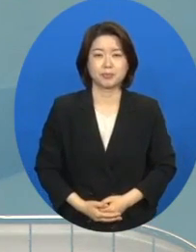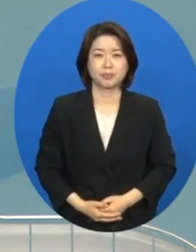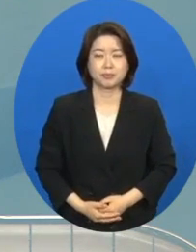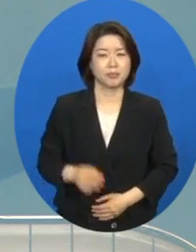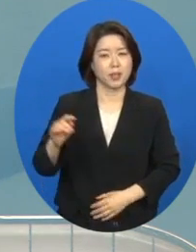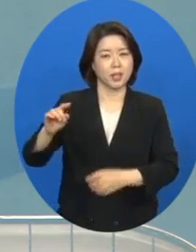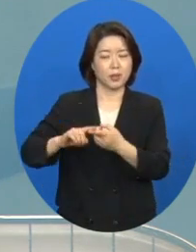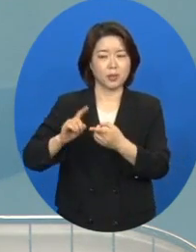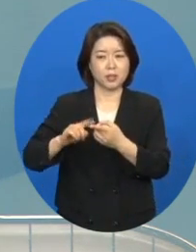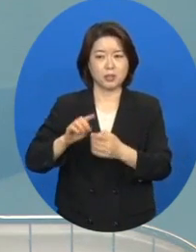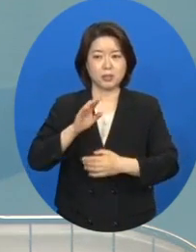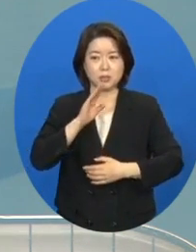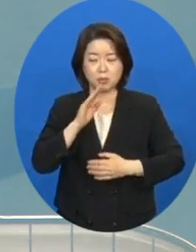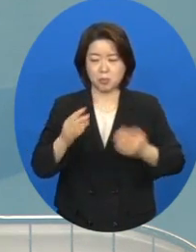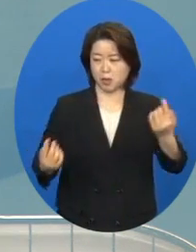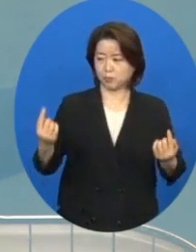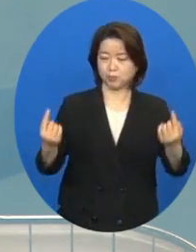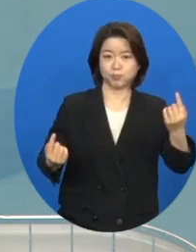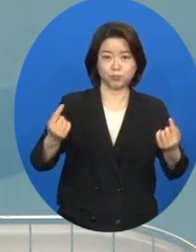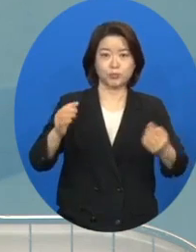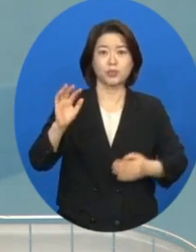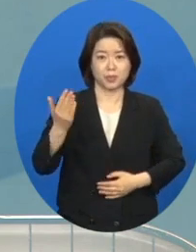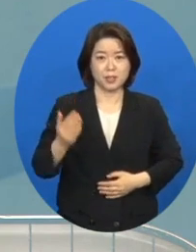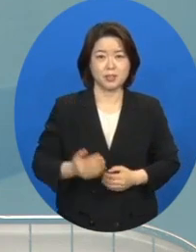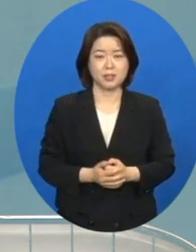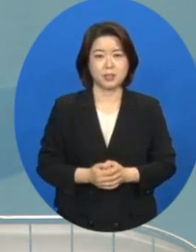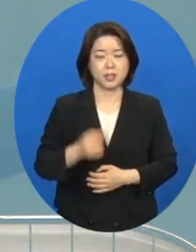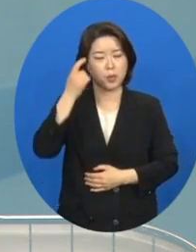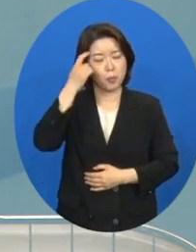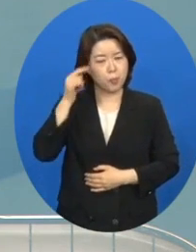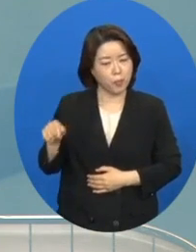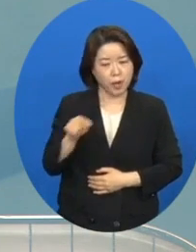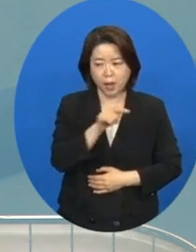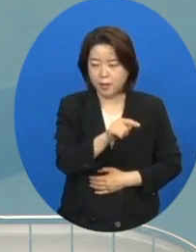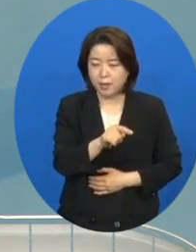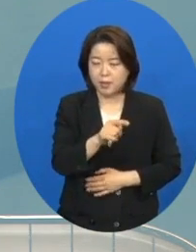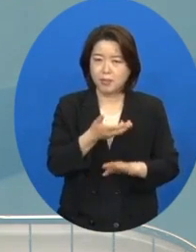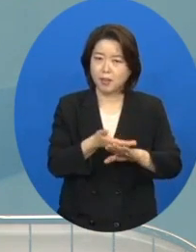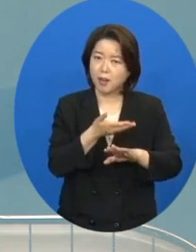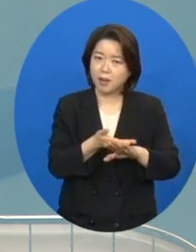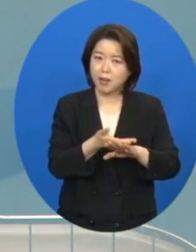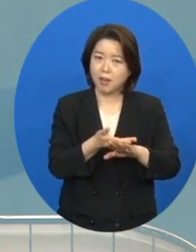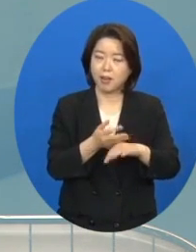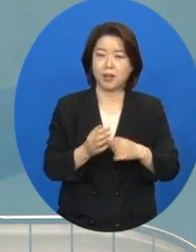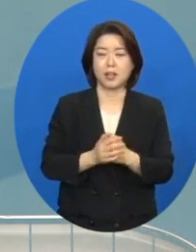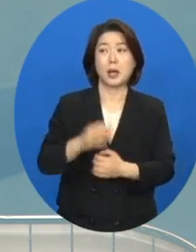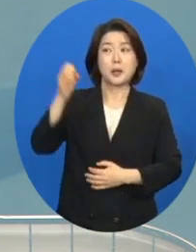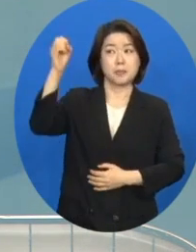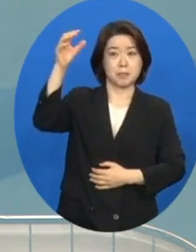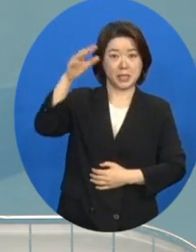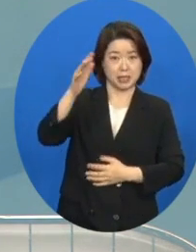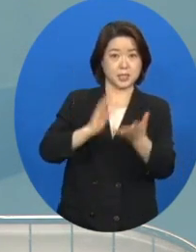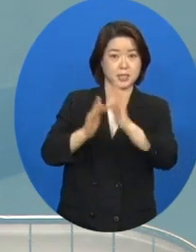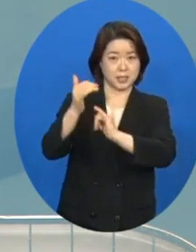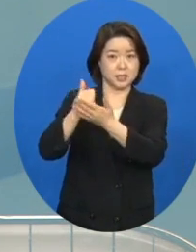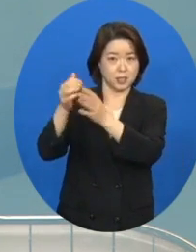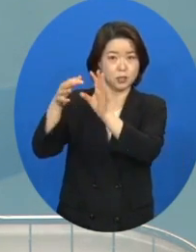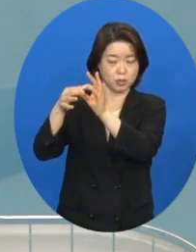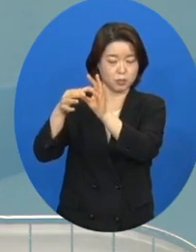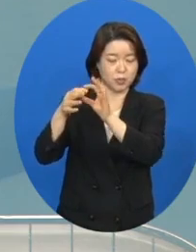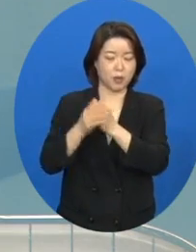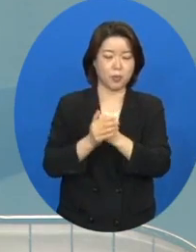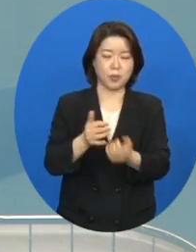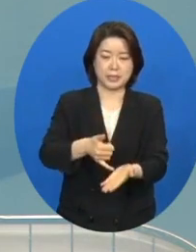그 점이 너무 대조가 되더라고요. 왜 그렇게 되냐면 빛이신 예수님과의